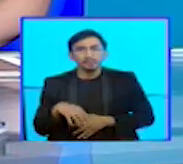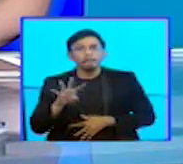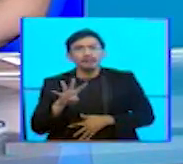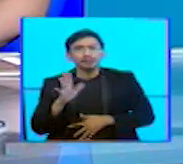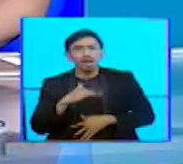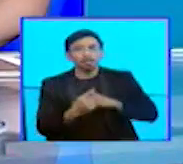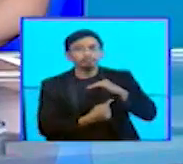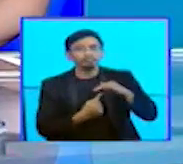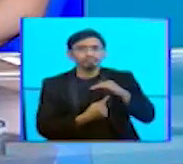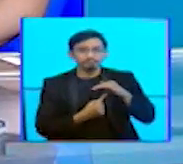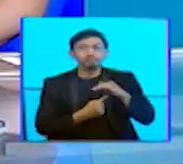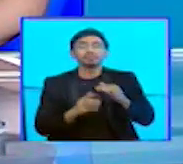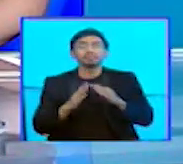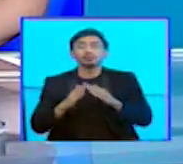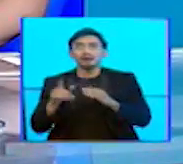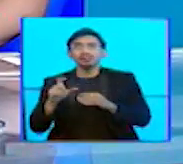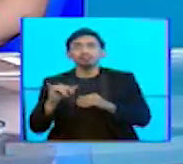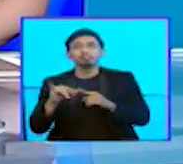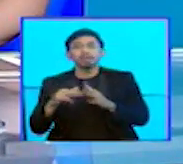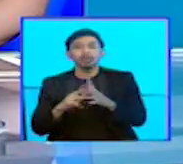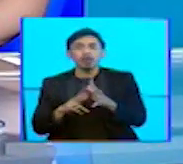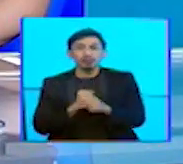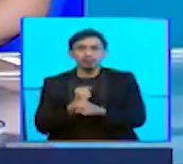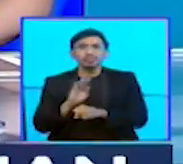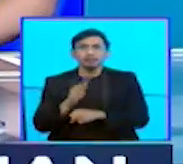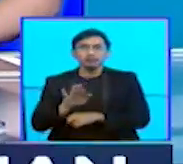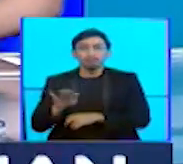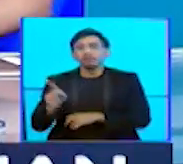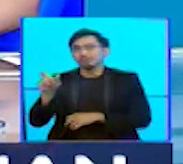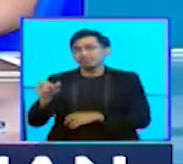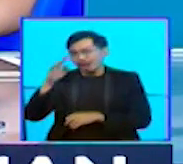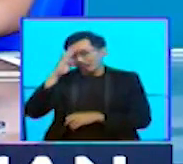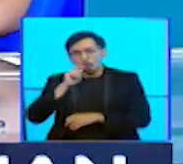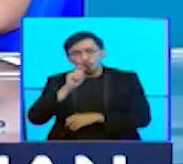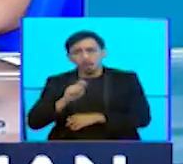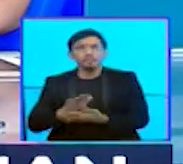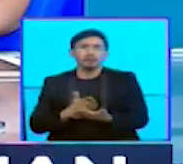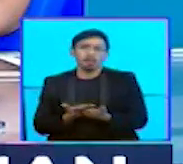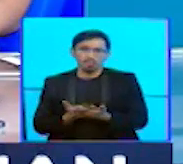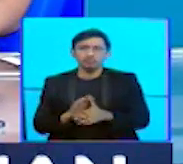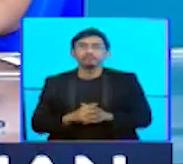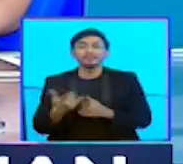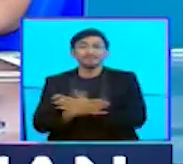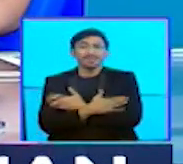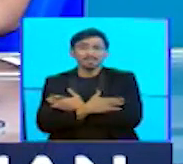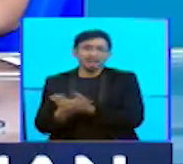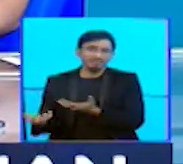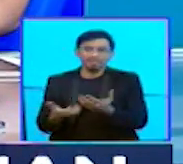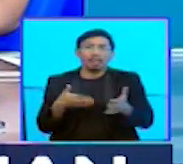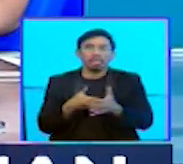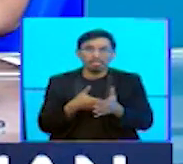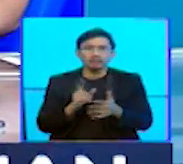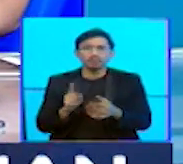Pemirsa, 4 hari menjalani isolasi mandiri di rumahnya di kawasan Cipinang, Jakarta Timur, seorang pria lansia meninggal dunia.